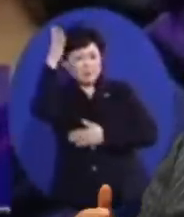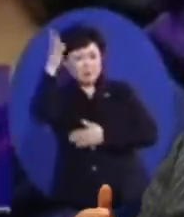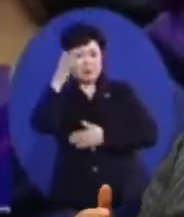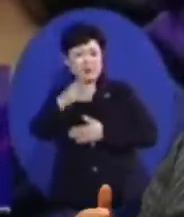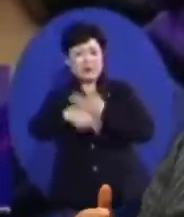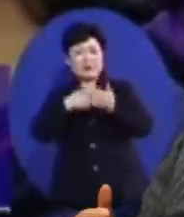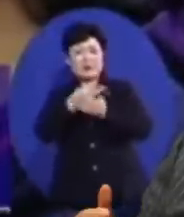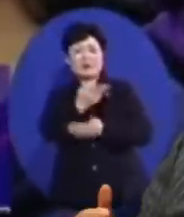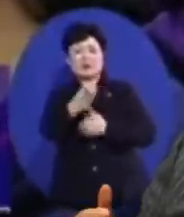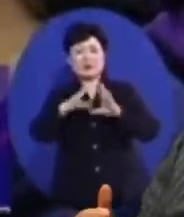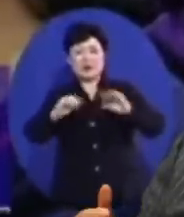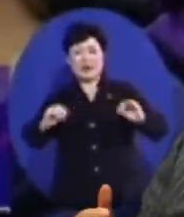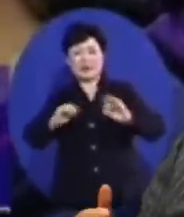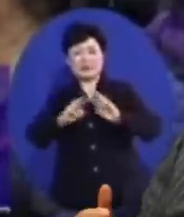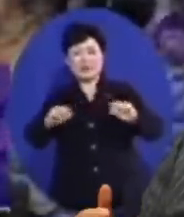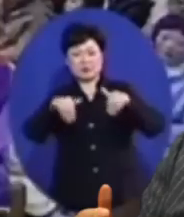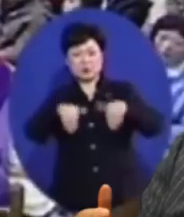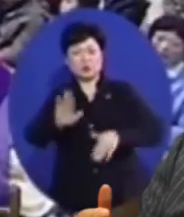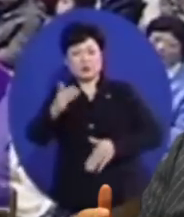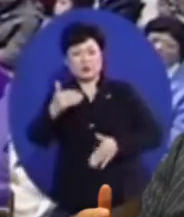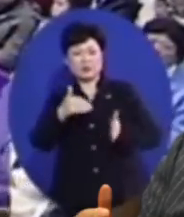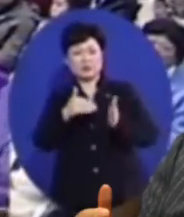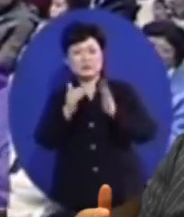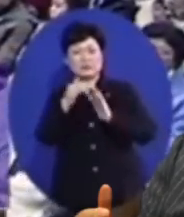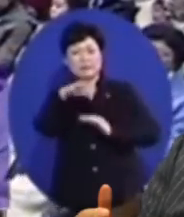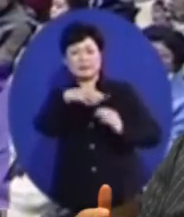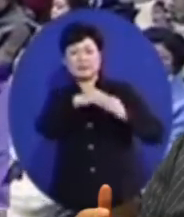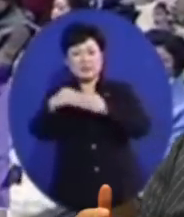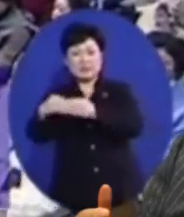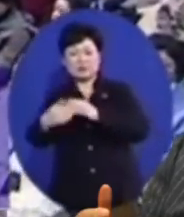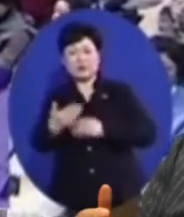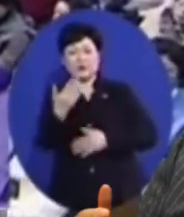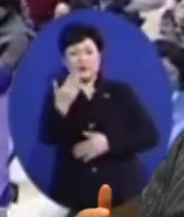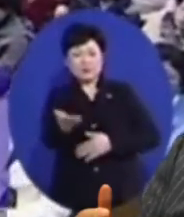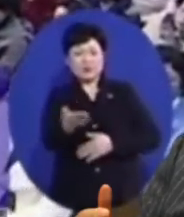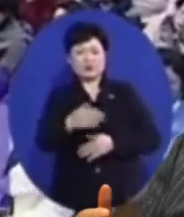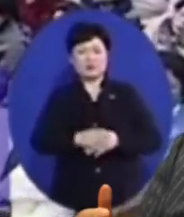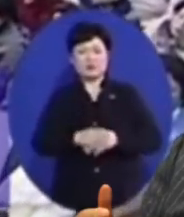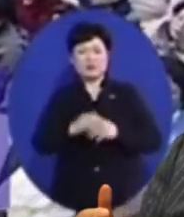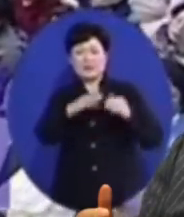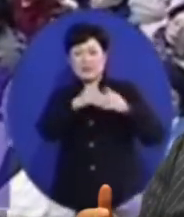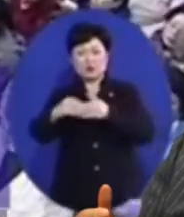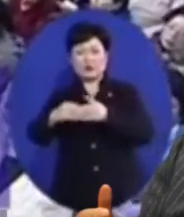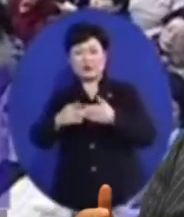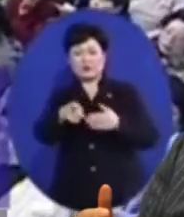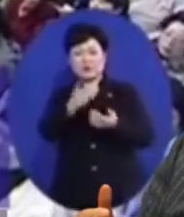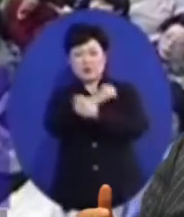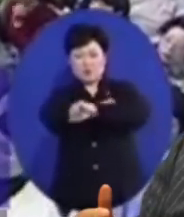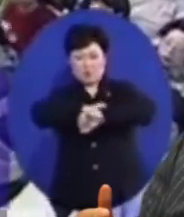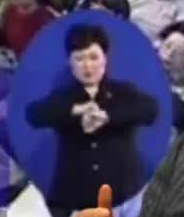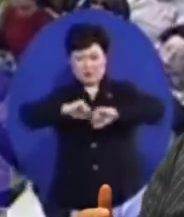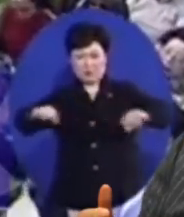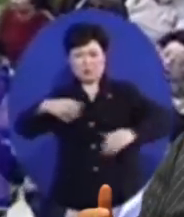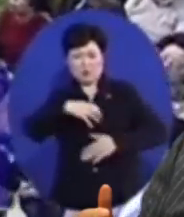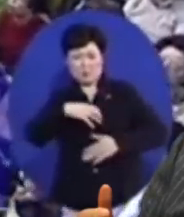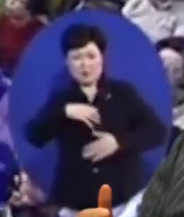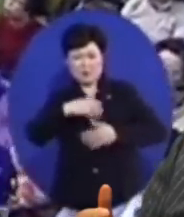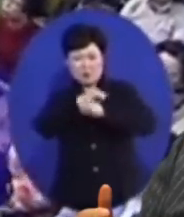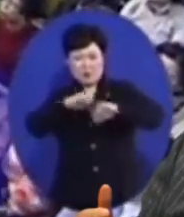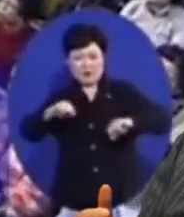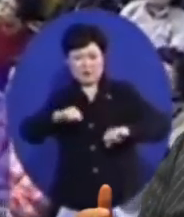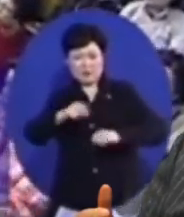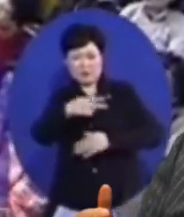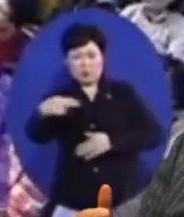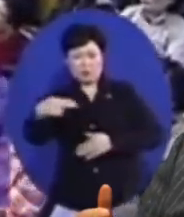염려하노라. 야훼는 너를 애굽 땅 종되었던 집에서 이끌어내시고 너를 인도하여 그 광대하고 위험한 광야